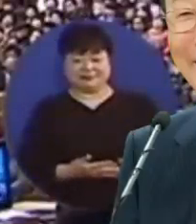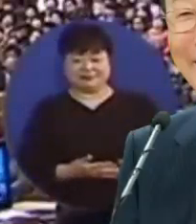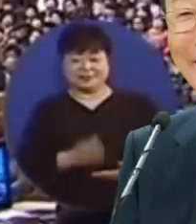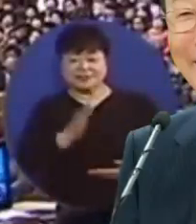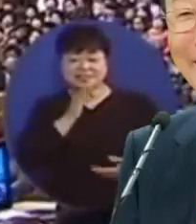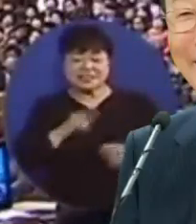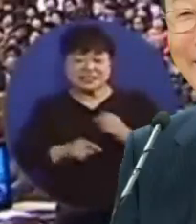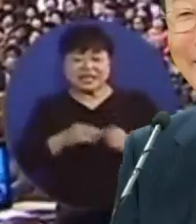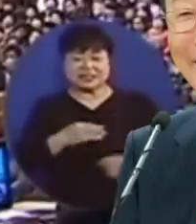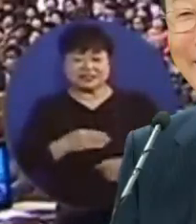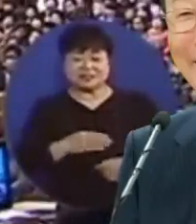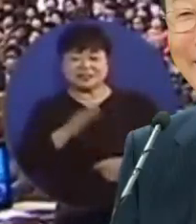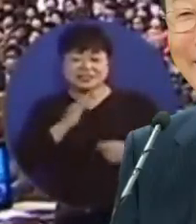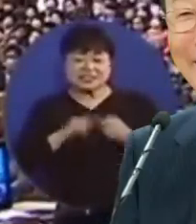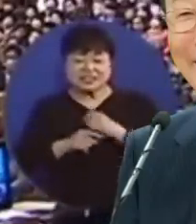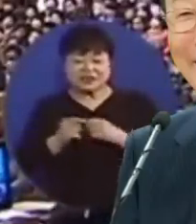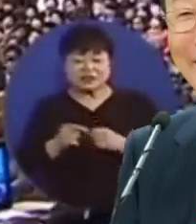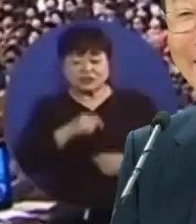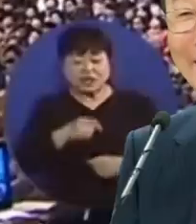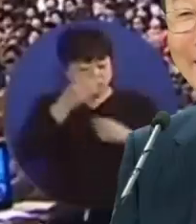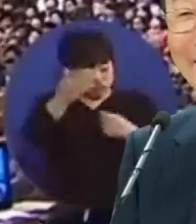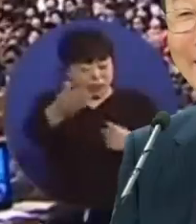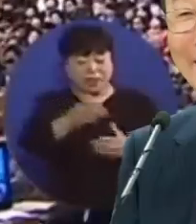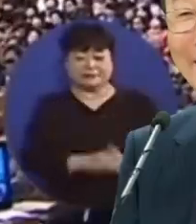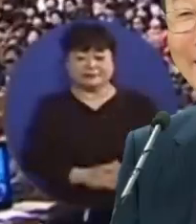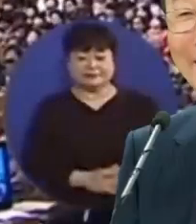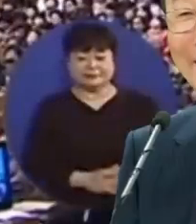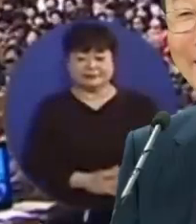진리를 알지니 진리가 너희를 자유케 하리라.